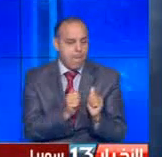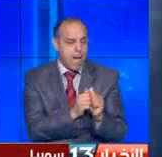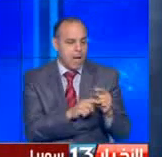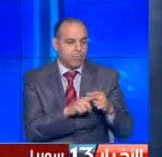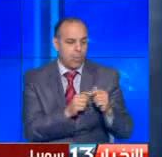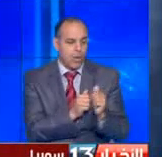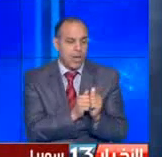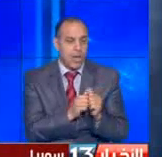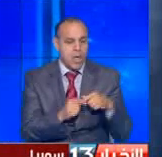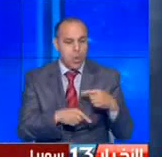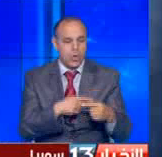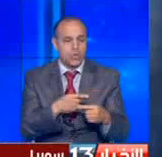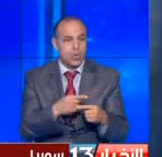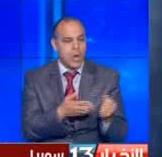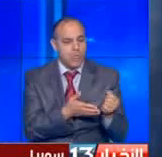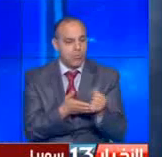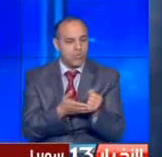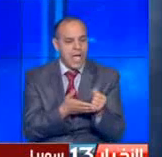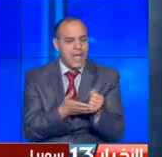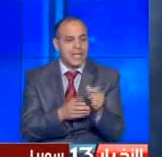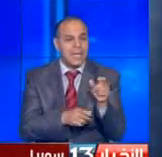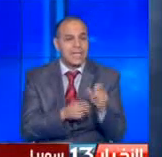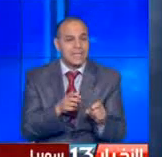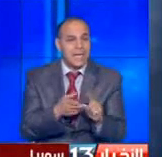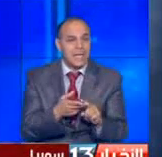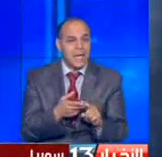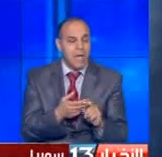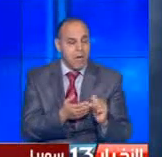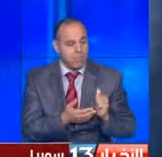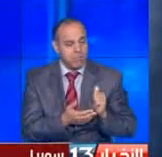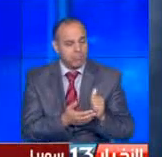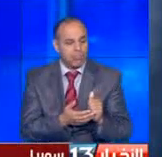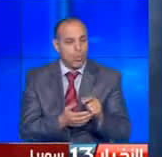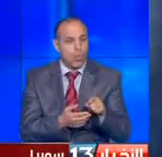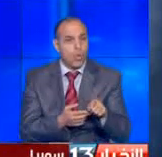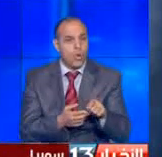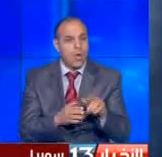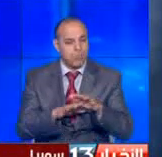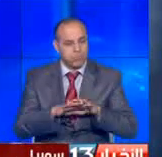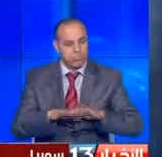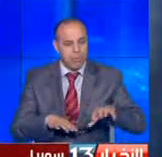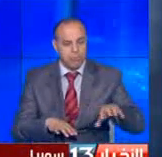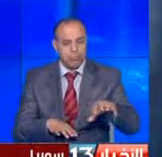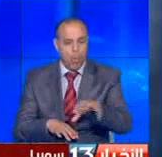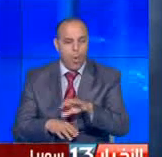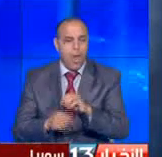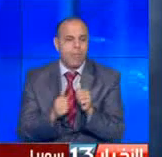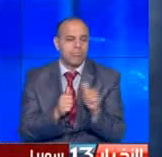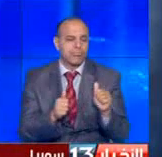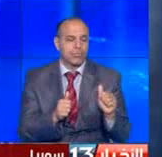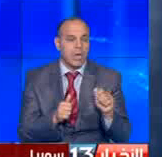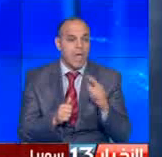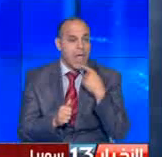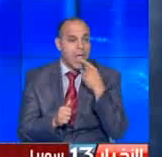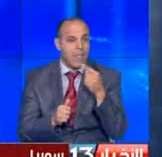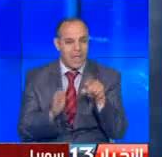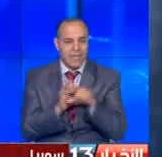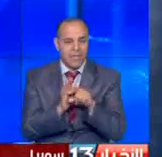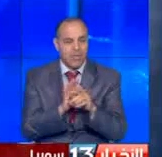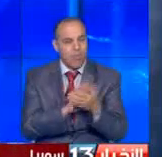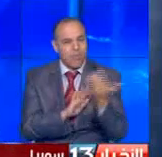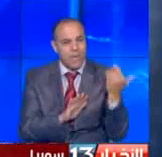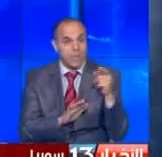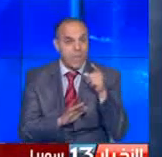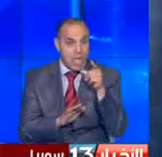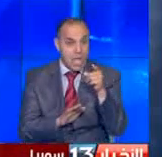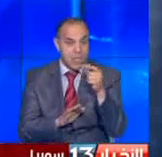سيواصلون تقديم المساعدات الانسانيه ومسانده الجهود الراميه لاستقرار المناطق المحرره من حكم تنظيم داعش